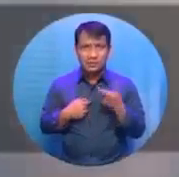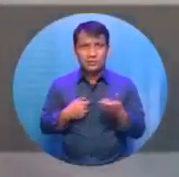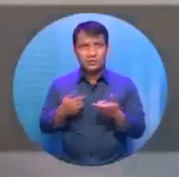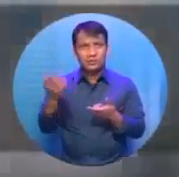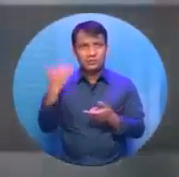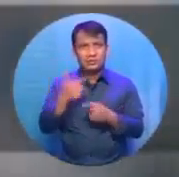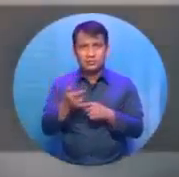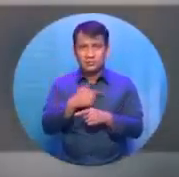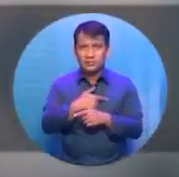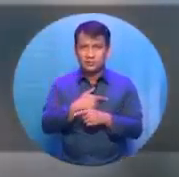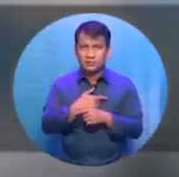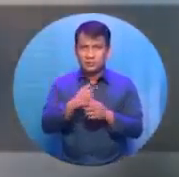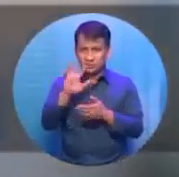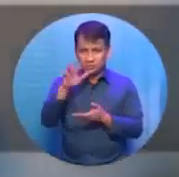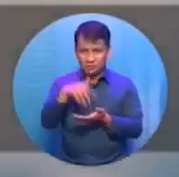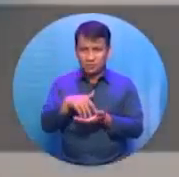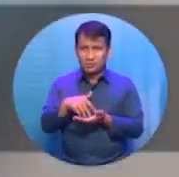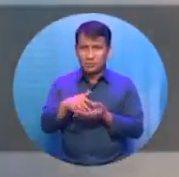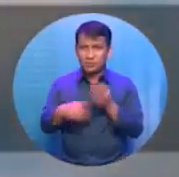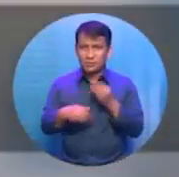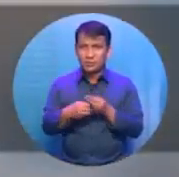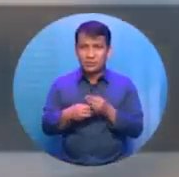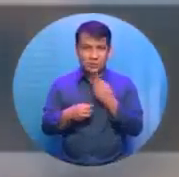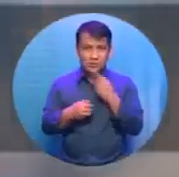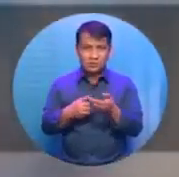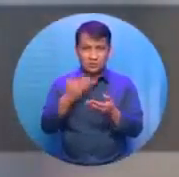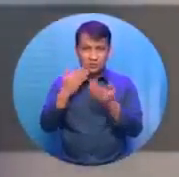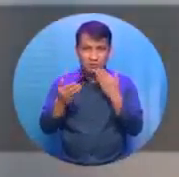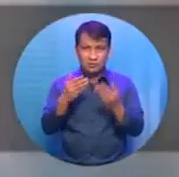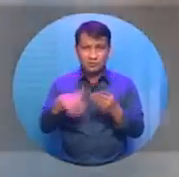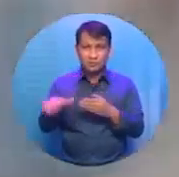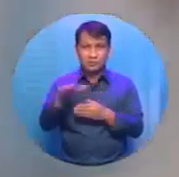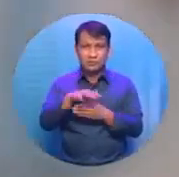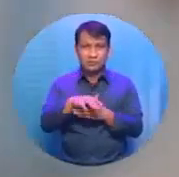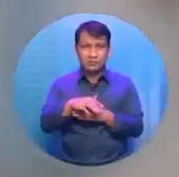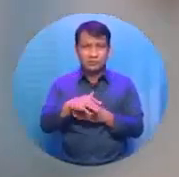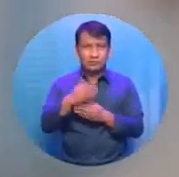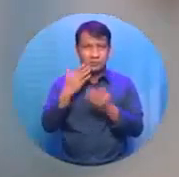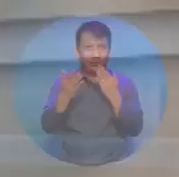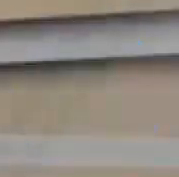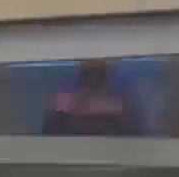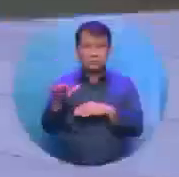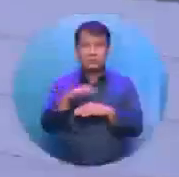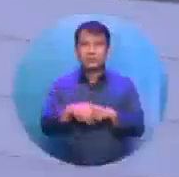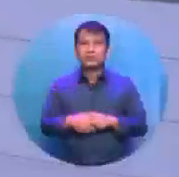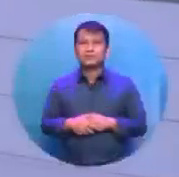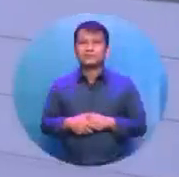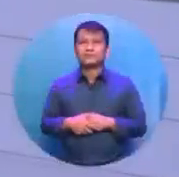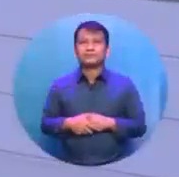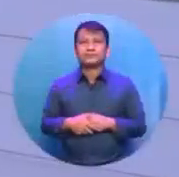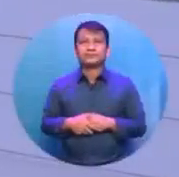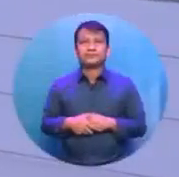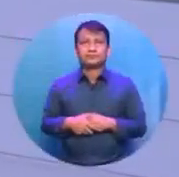Idol. Natanggap ko na po yung 5,000. Thank you so much po. May I love you po. Thank you.